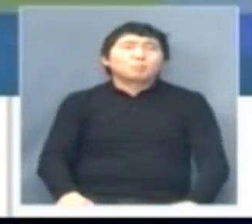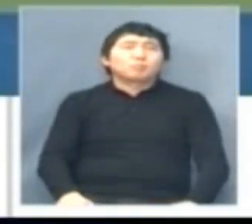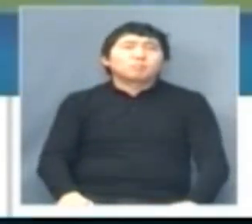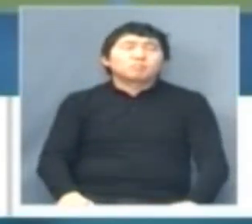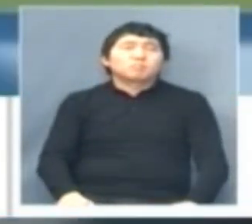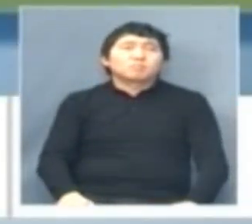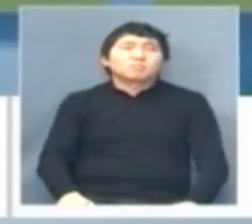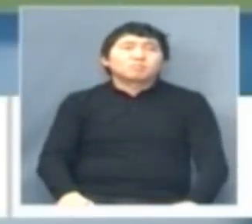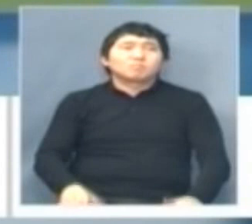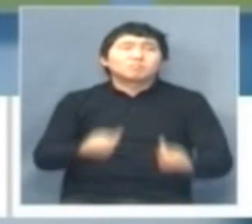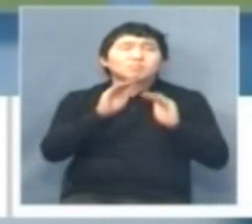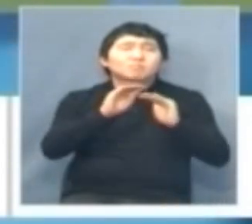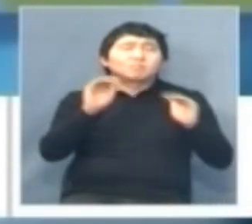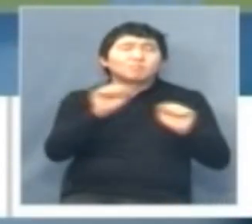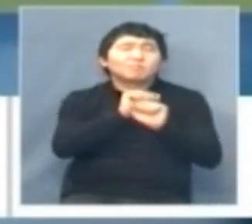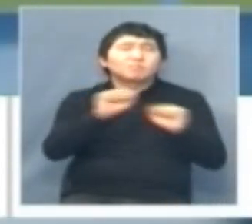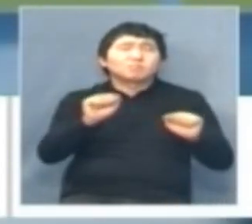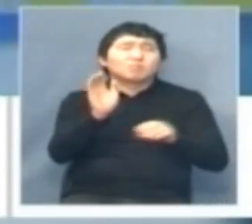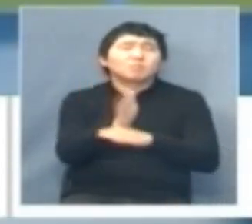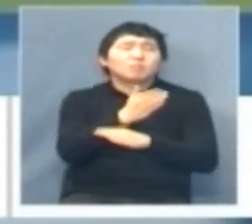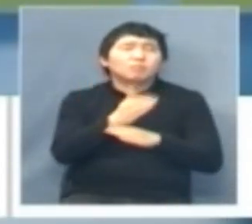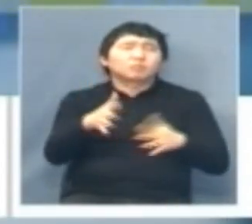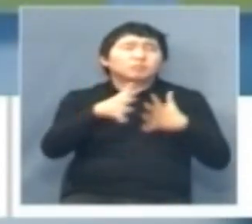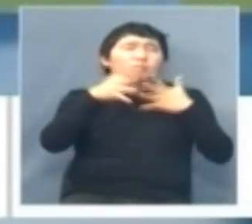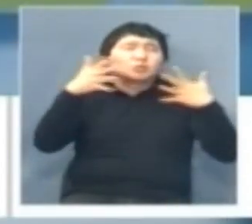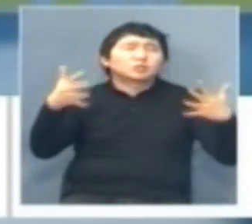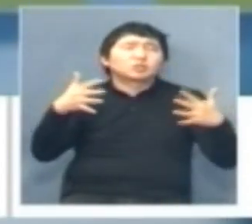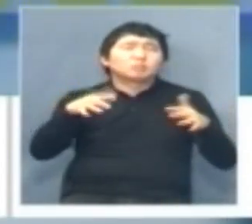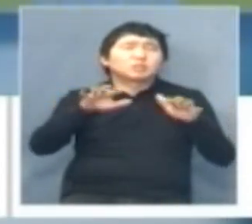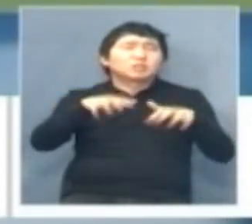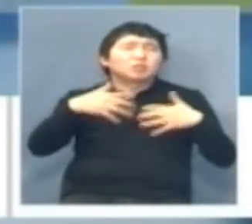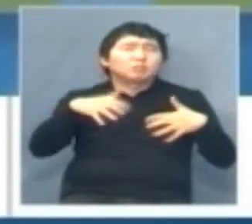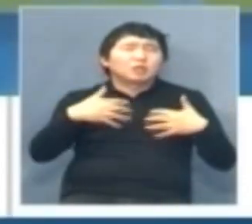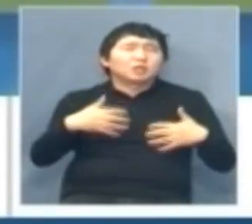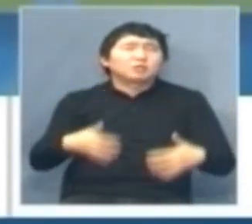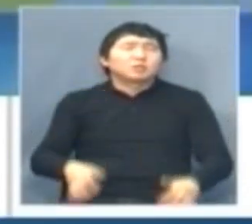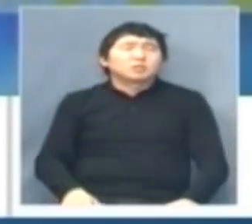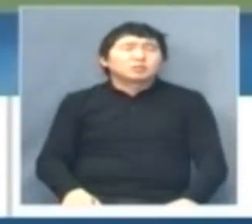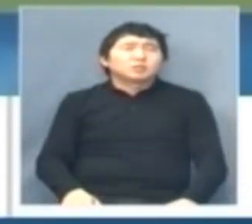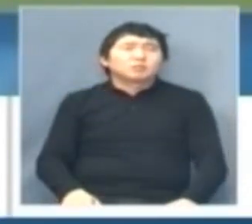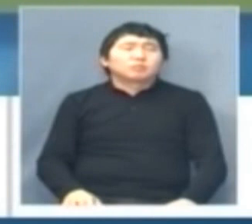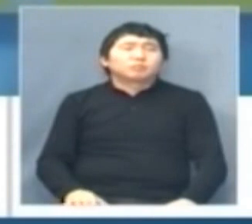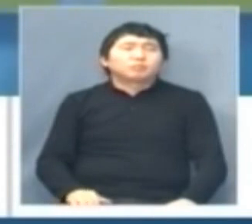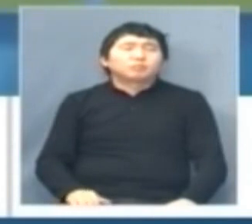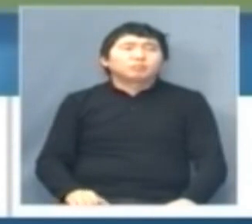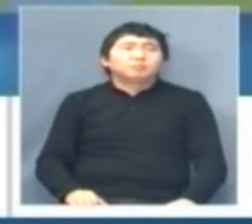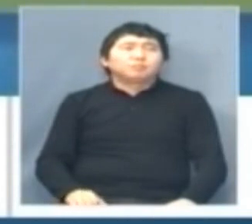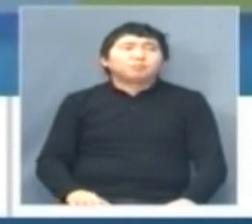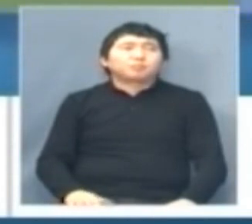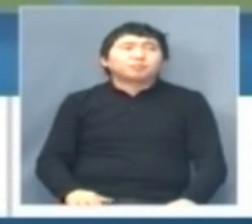детям, что нельзя гулять с крупными и собаками, это, мне кажется, больше,